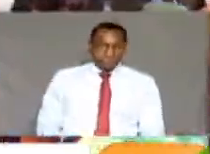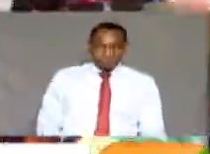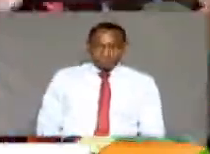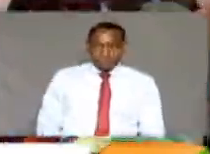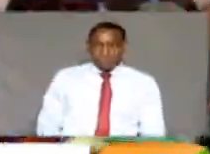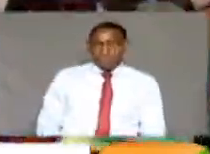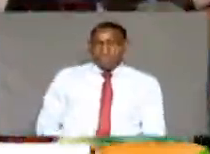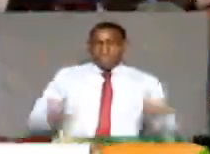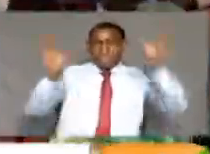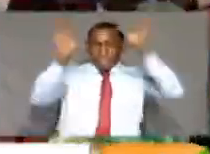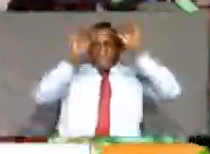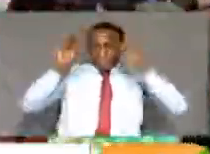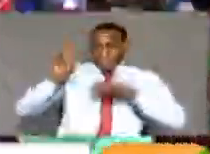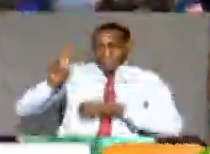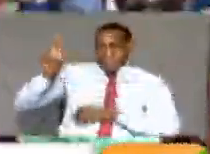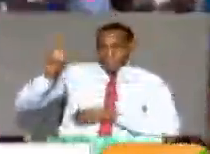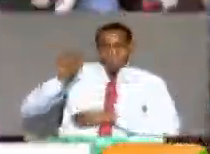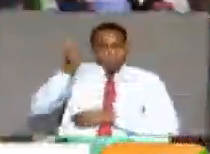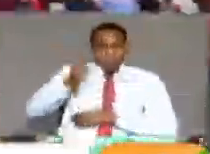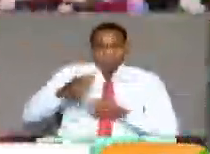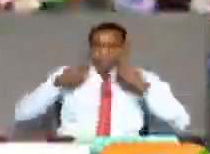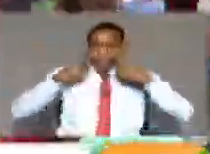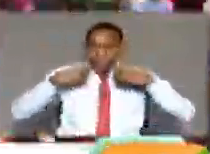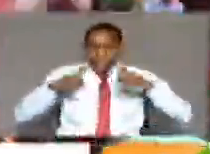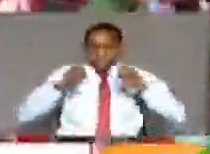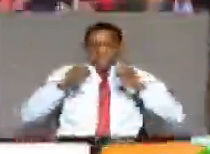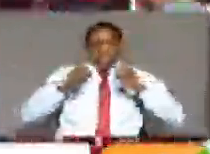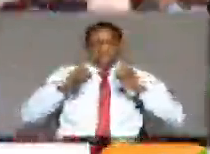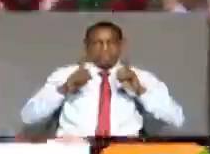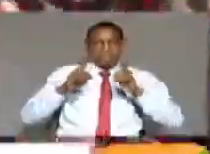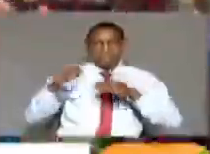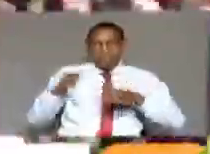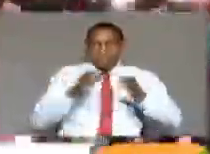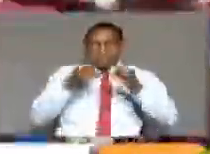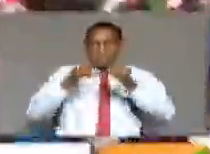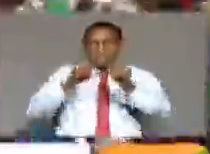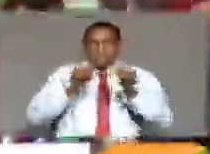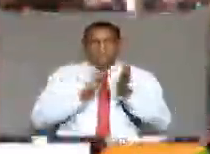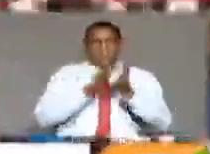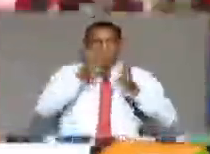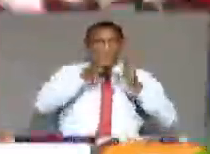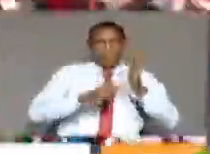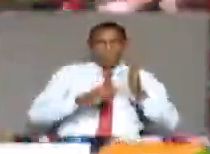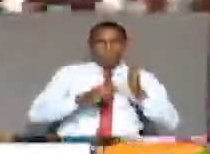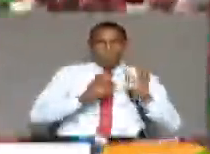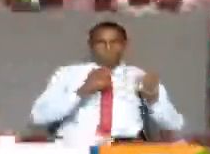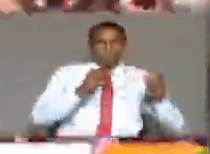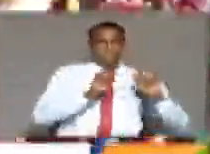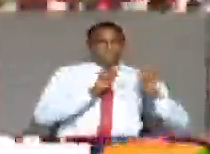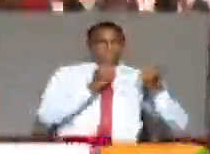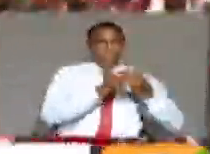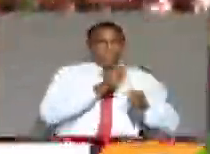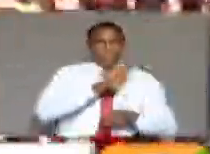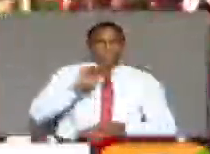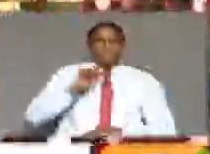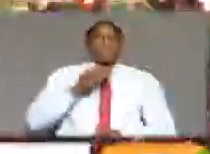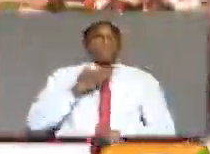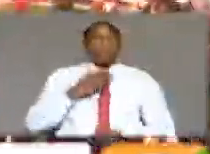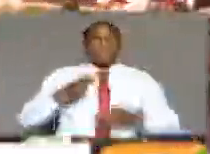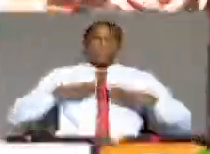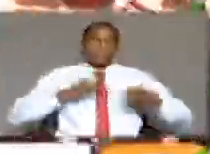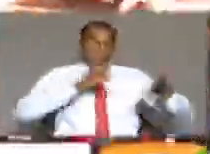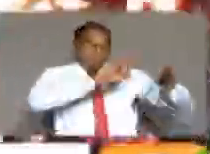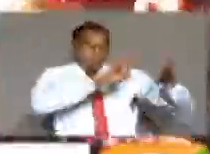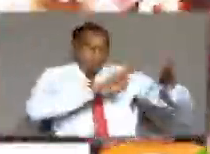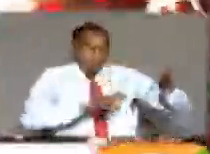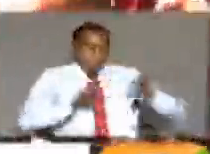Japo Rais Uhuru Kenyatta hajatangaza kamili mbinu itakayofuatwa kutekeleza mapendekezo ya jopo la BBI, amewataka wakenya kuisoma